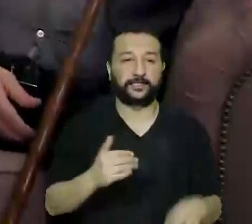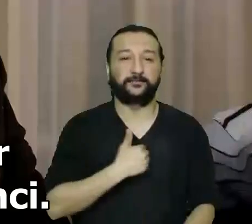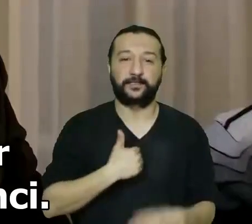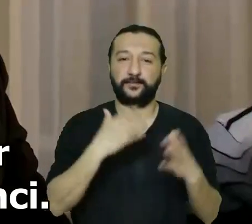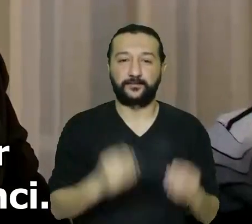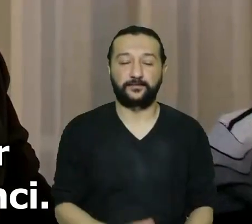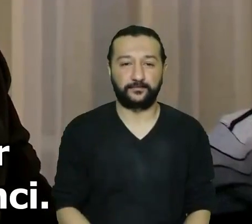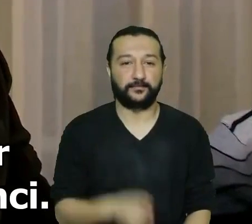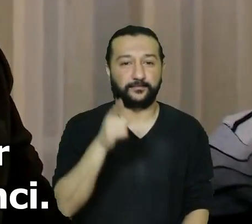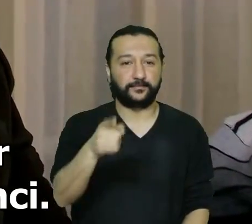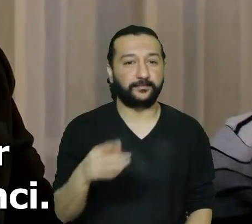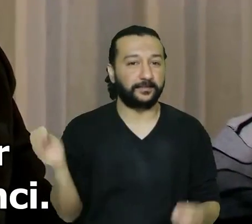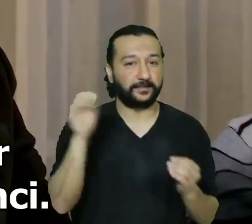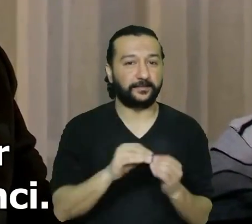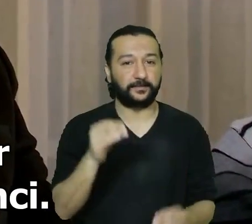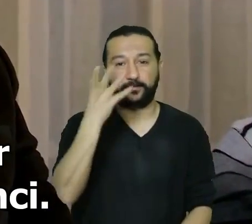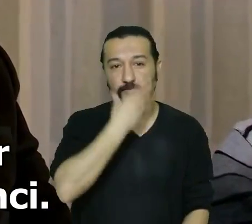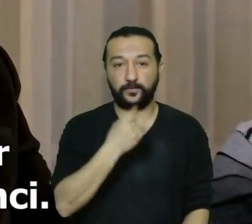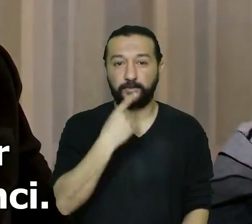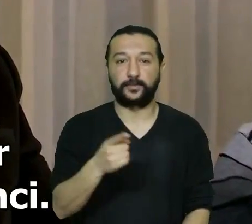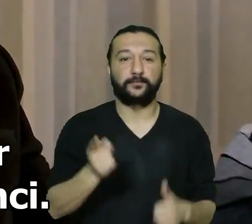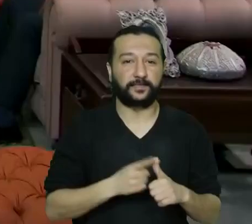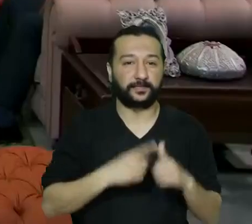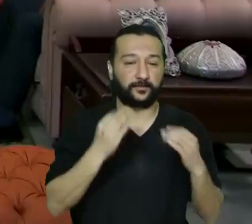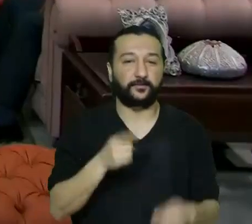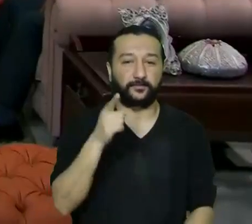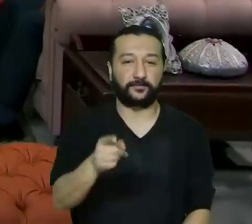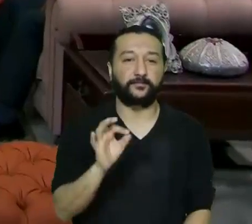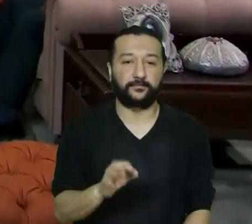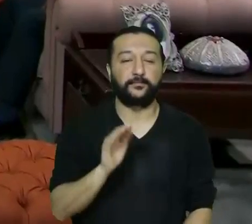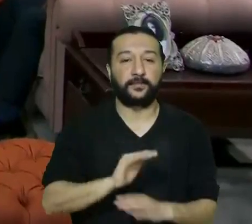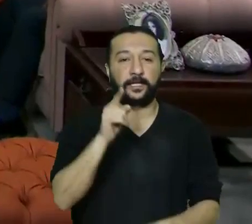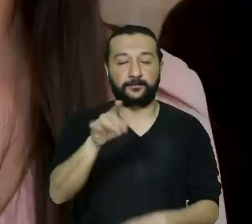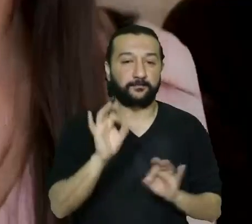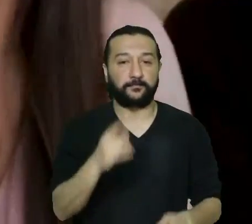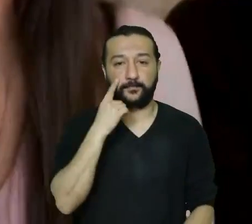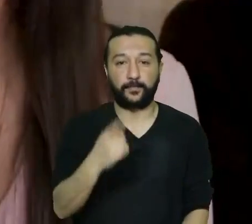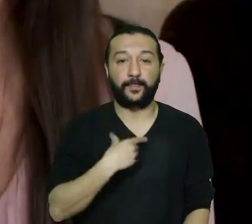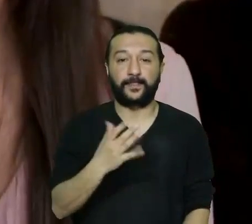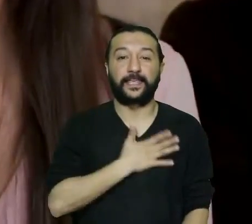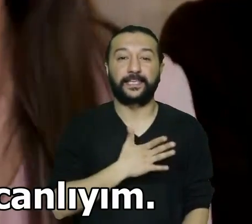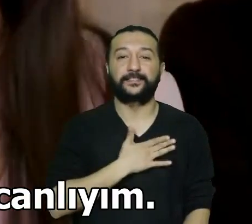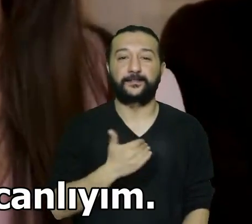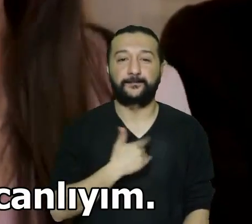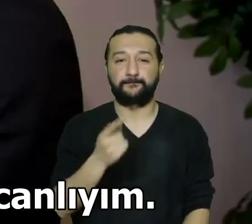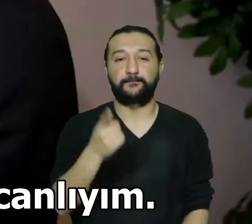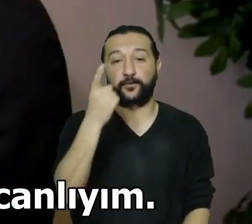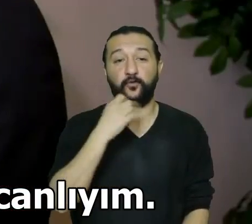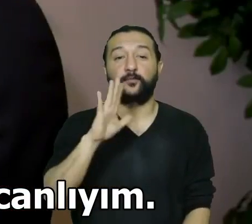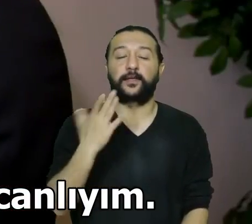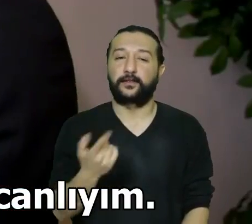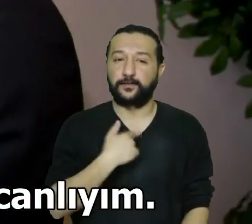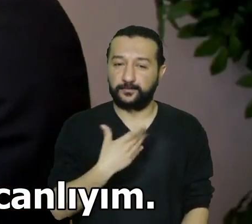olacağım. Yediği kadar güzel söylüyorsa kesin birinci. Hayatım. Hı. Ben çok heyecanlıyım. Sorma